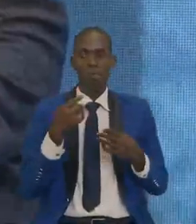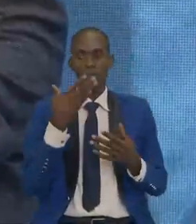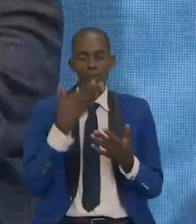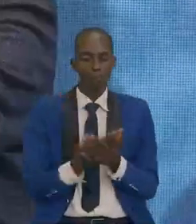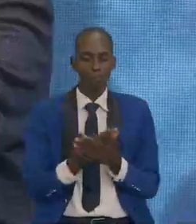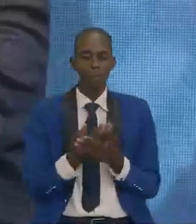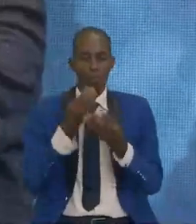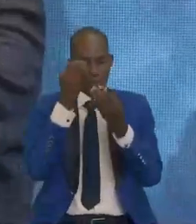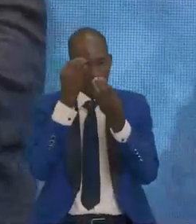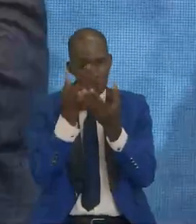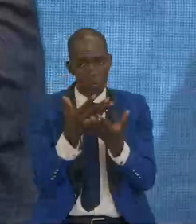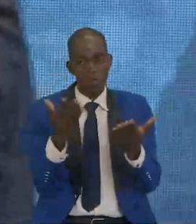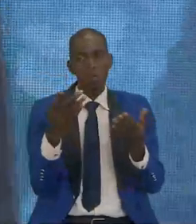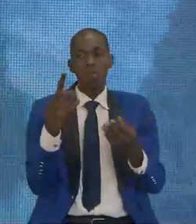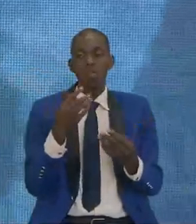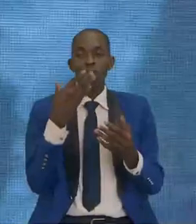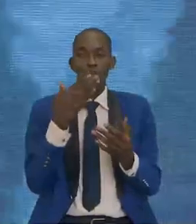Et comme tu acceptes